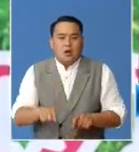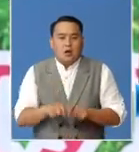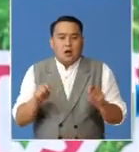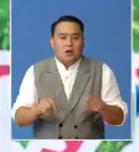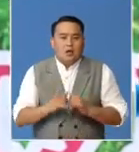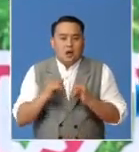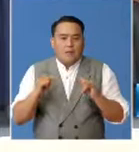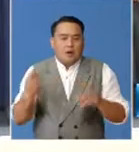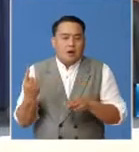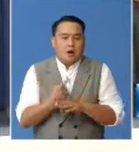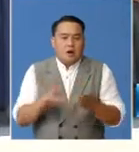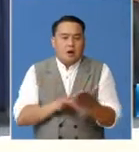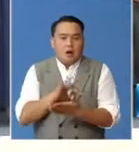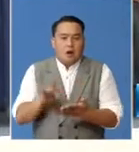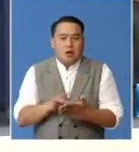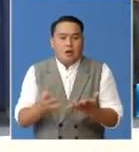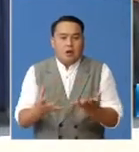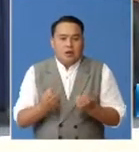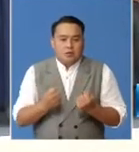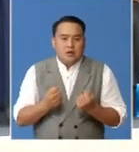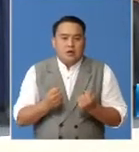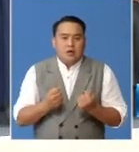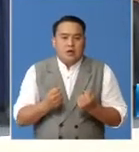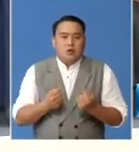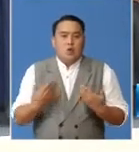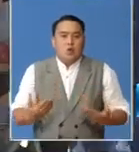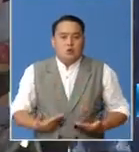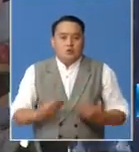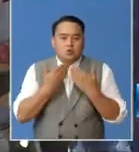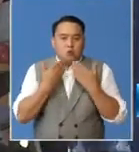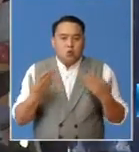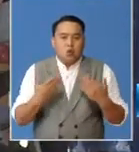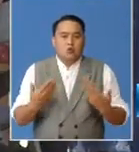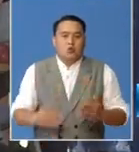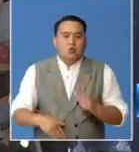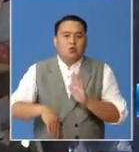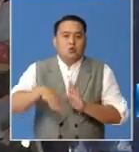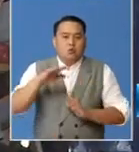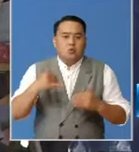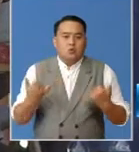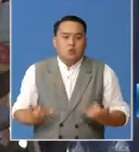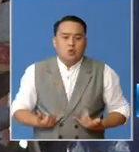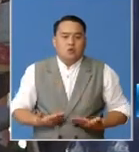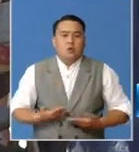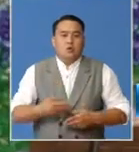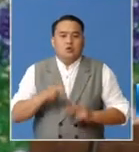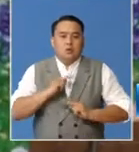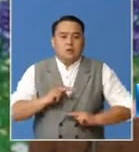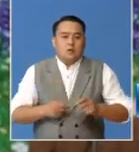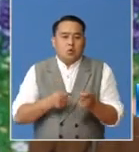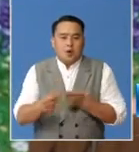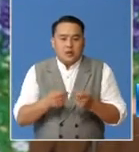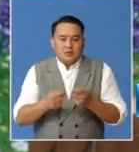қауырттамып, алғаш рет қала мәртебесін алды. Өмірінің соңғы жылдарында ол өзі туып өскен ауылы Пиджимде ұжымшар